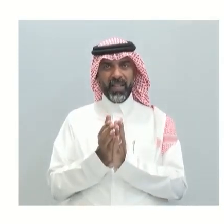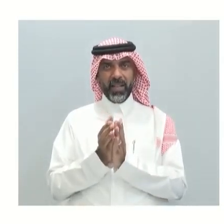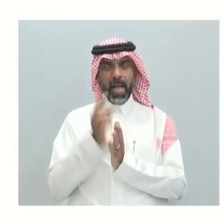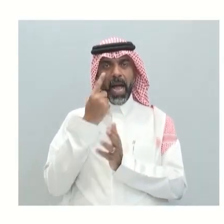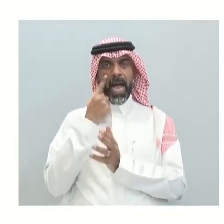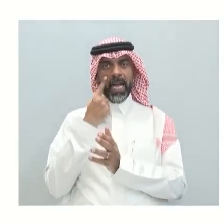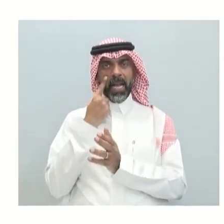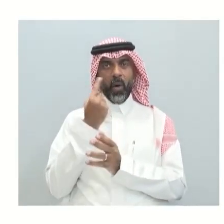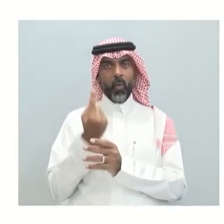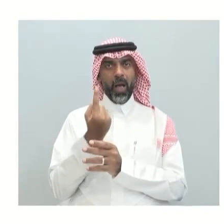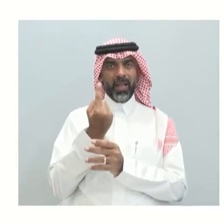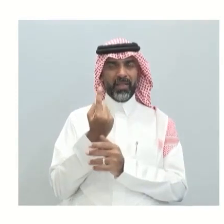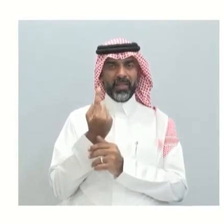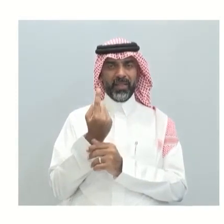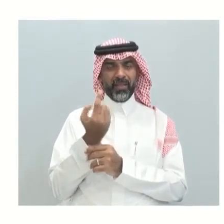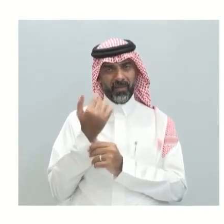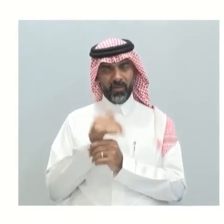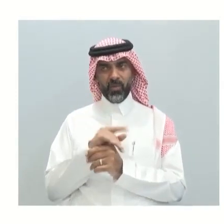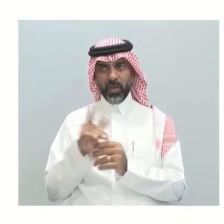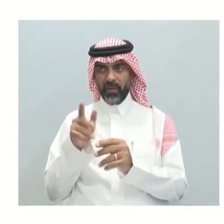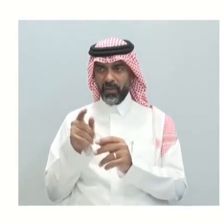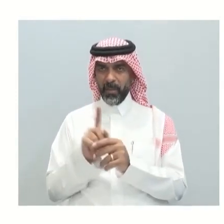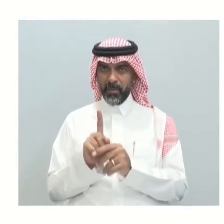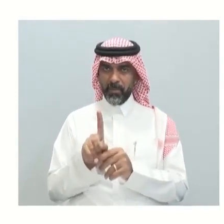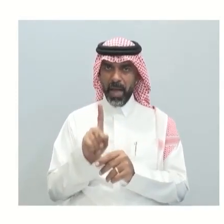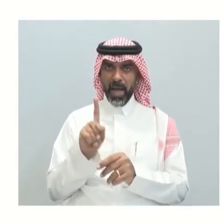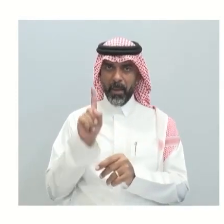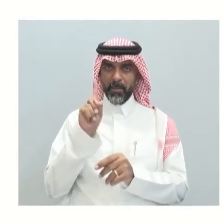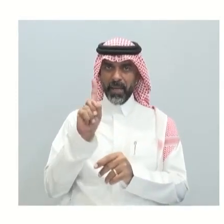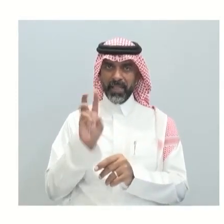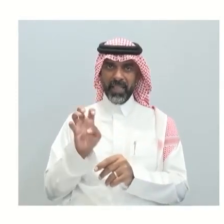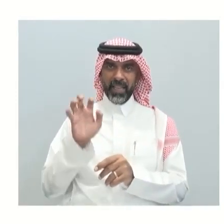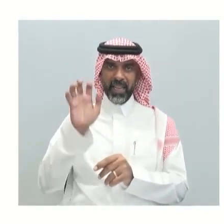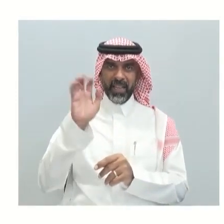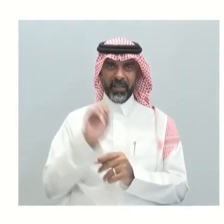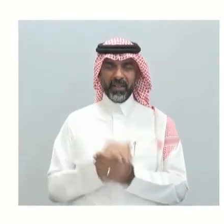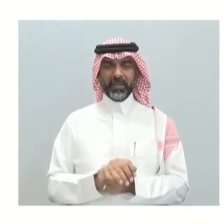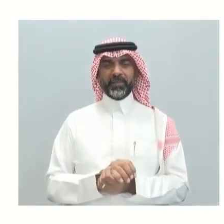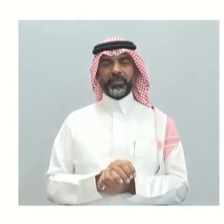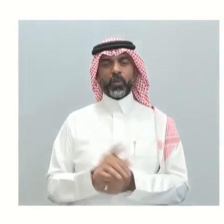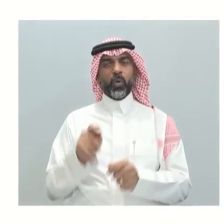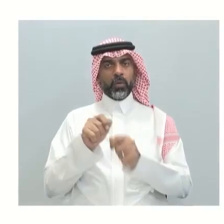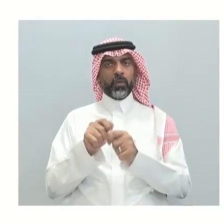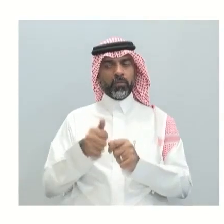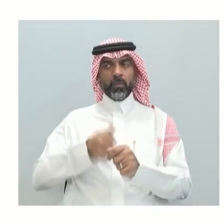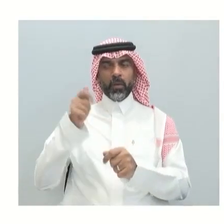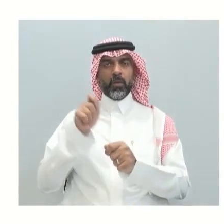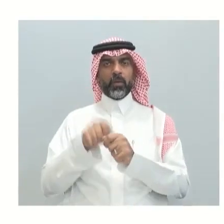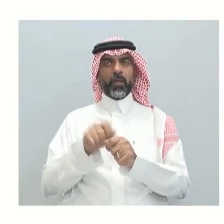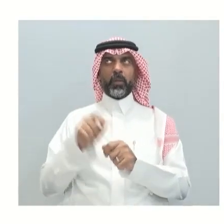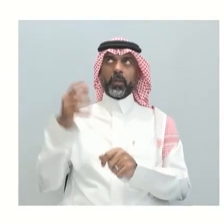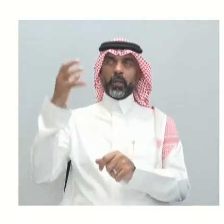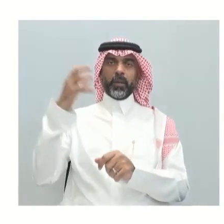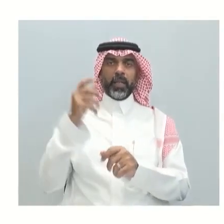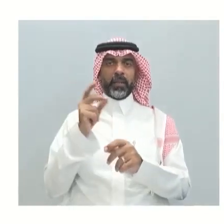والبكتيريا ظهر معنا انواع ذاتيه وغير ذاتيه وظهر معنا انواع من البكتيريا كان لديها القدره على صنع غذائها باستخدام الطاقه